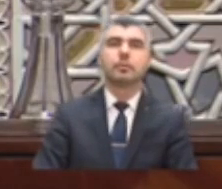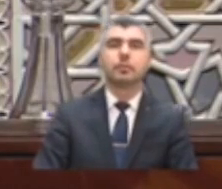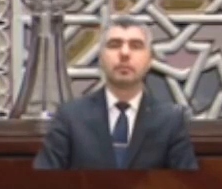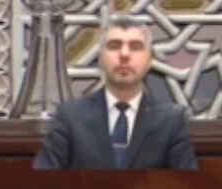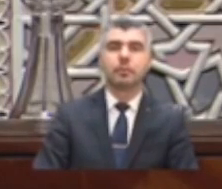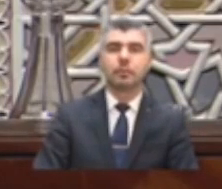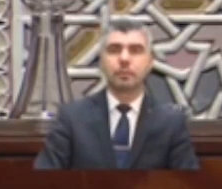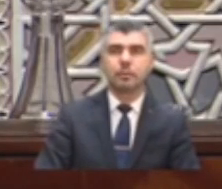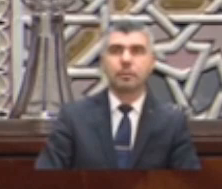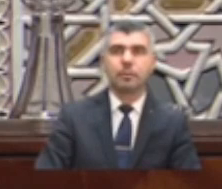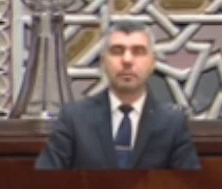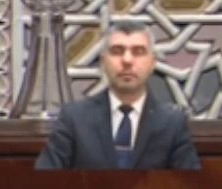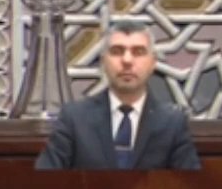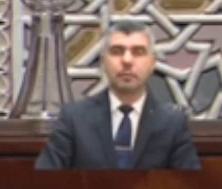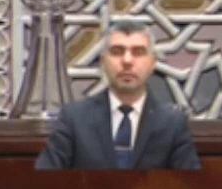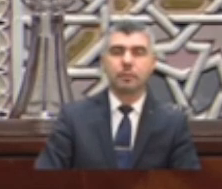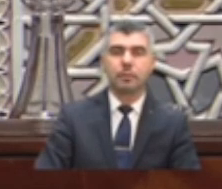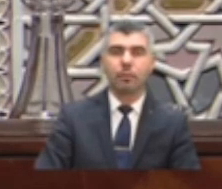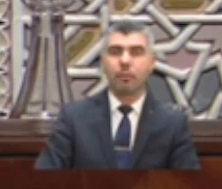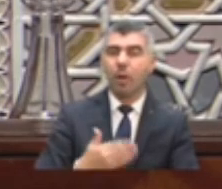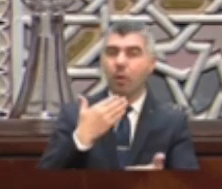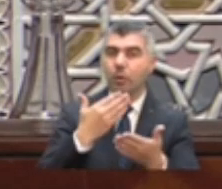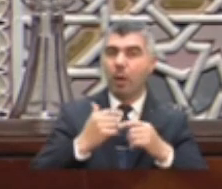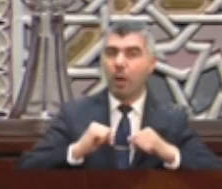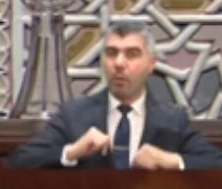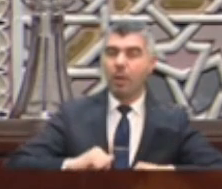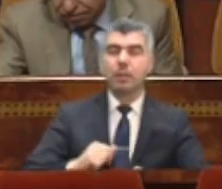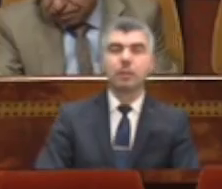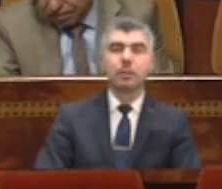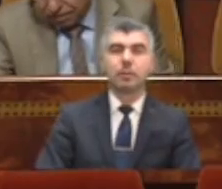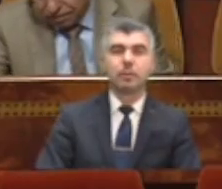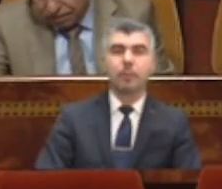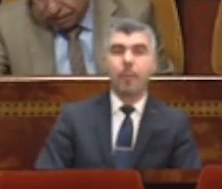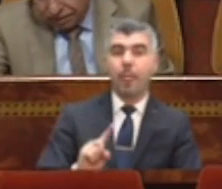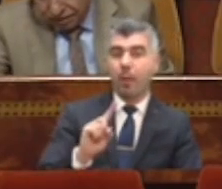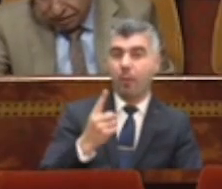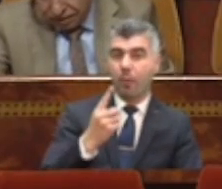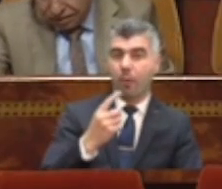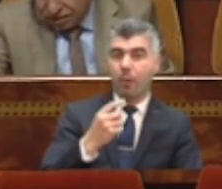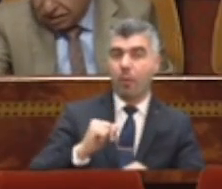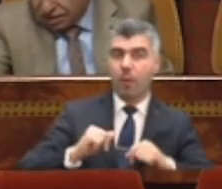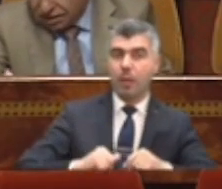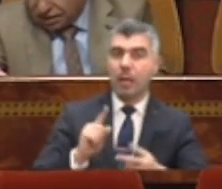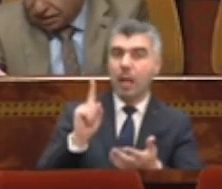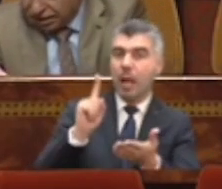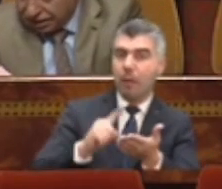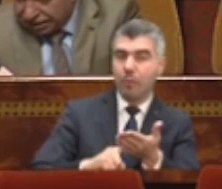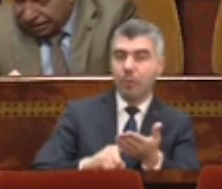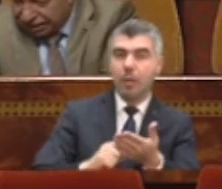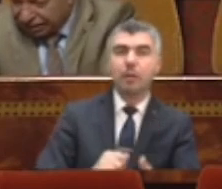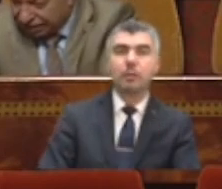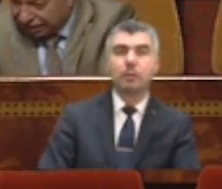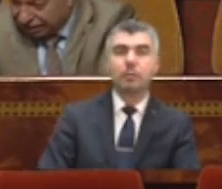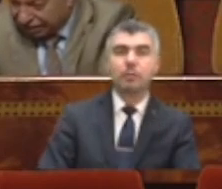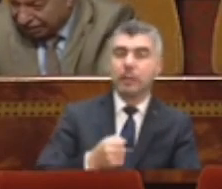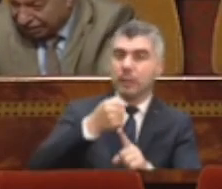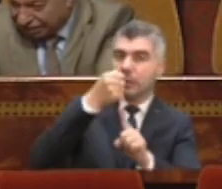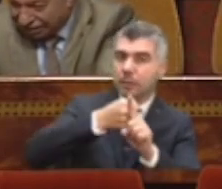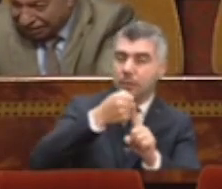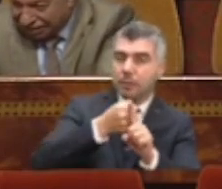تفضل سيد النائب. شكرا سيد الوزير. أولا سيد الوزير، لابد أن نتمم الجهود